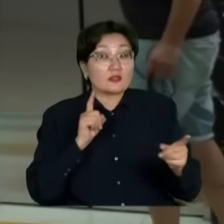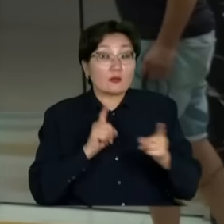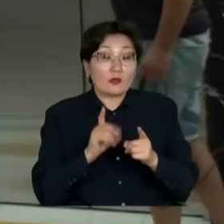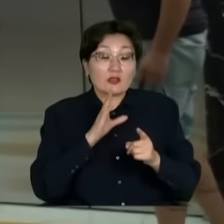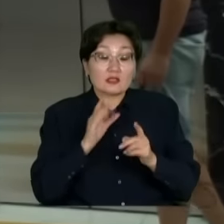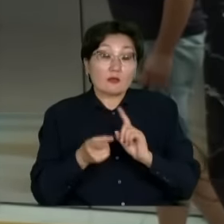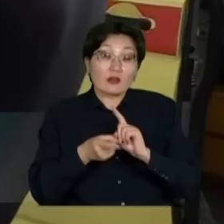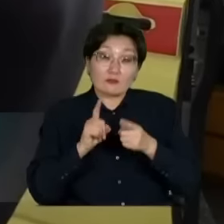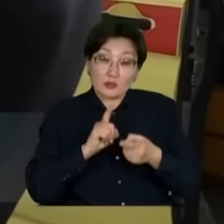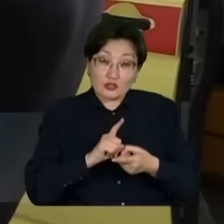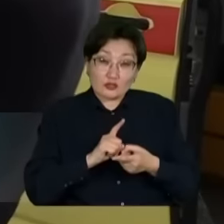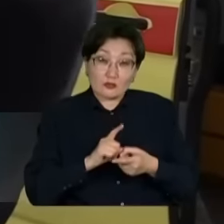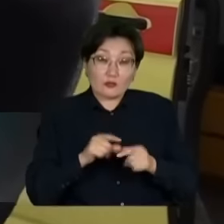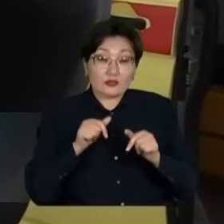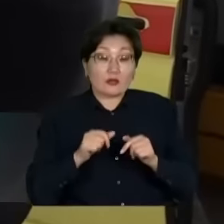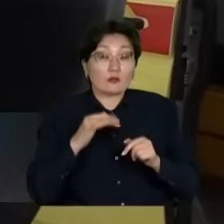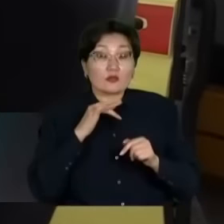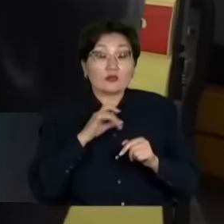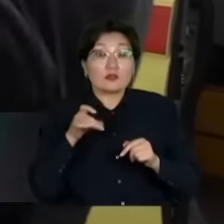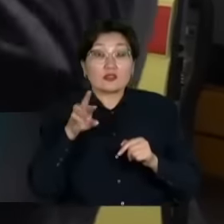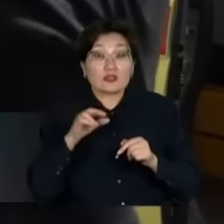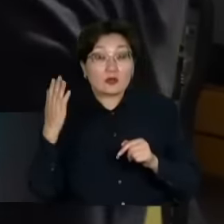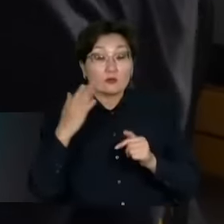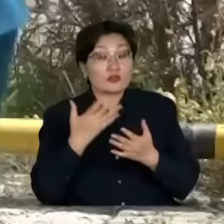он преображается в этом